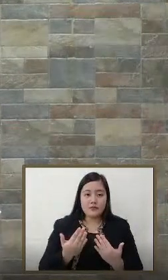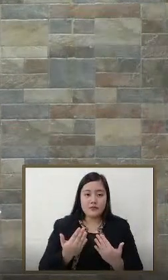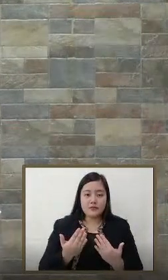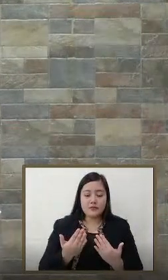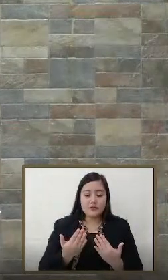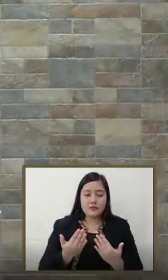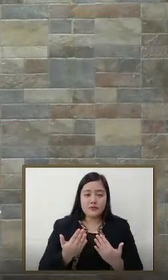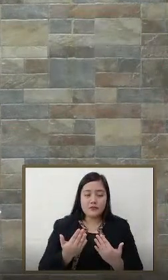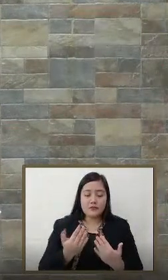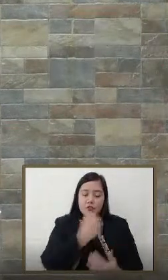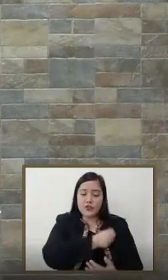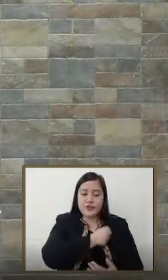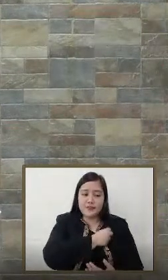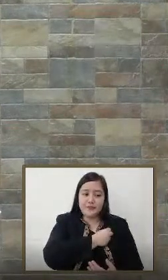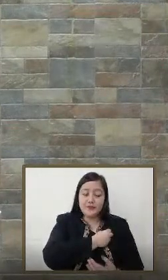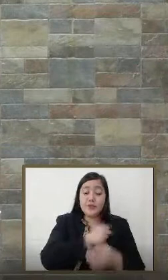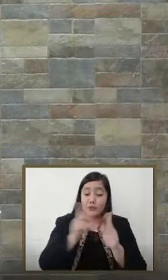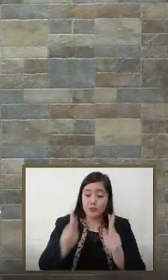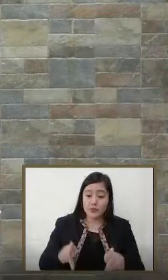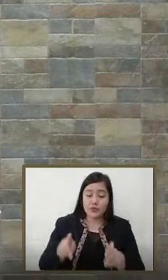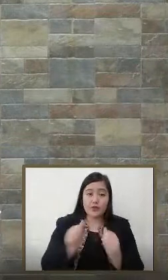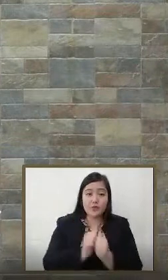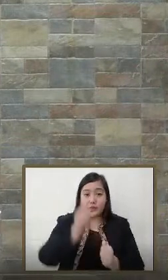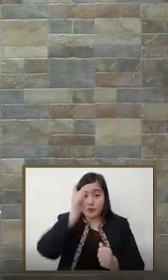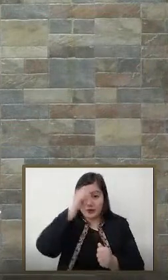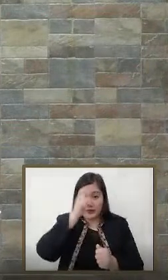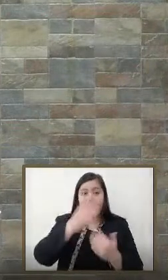wisdom, madali mong pakisamahan.